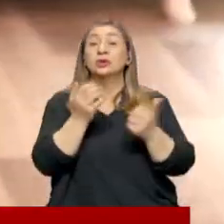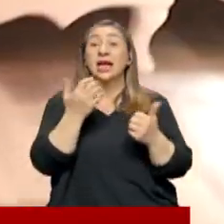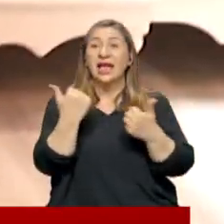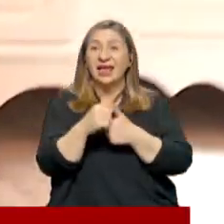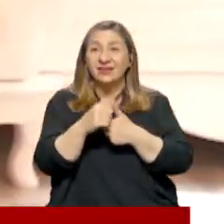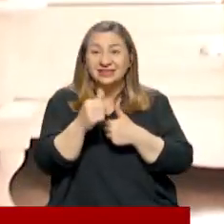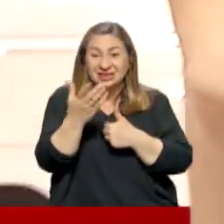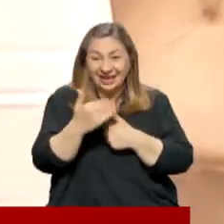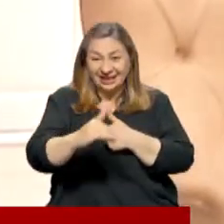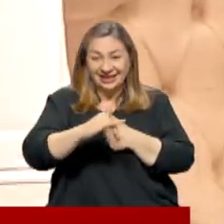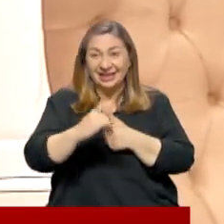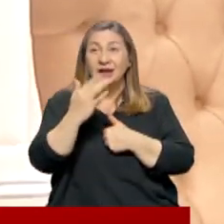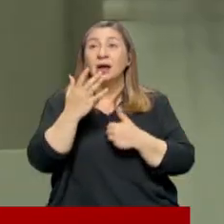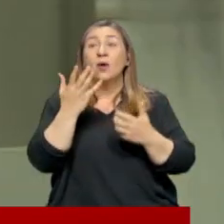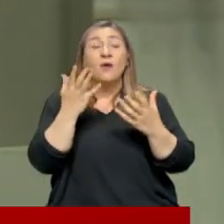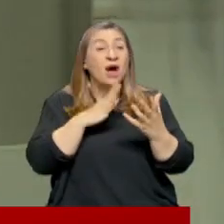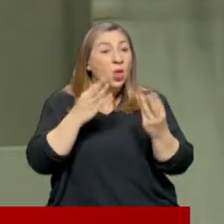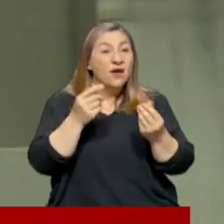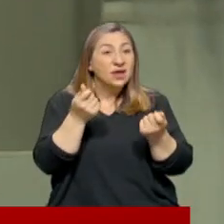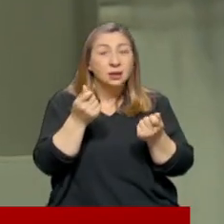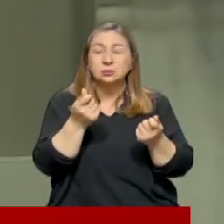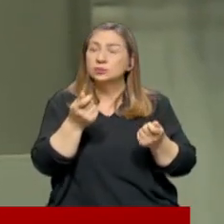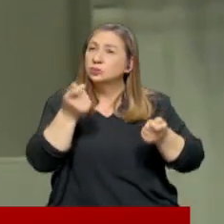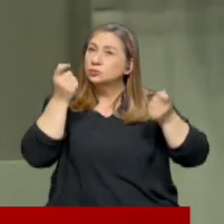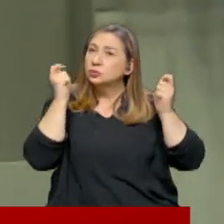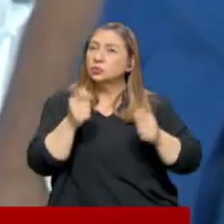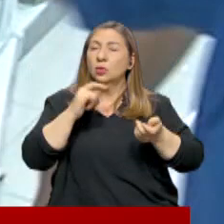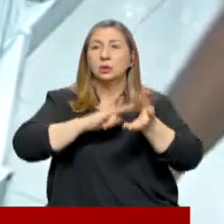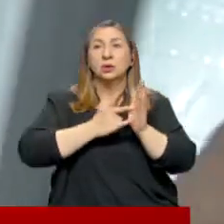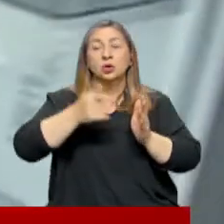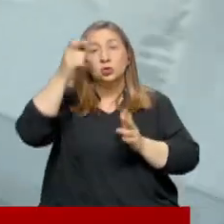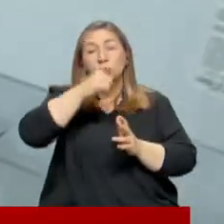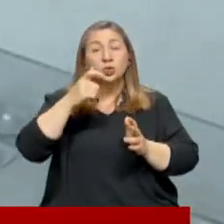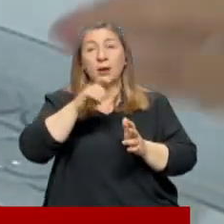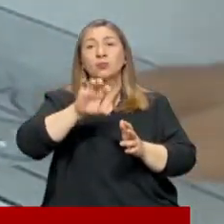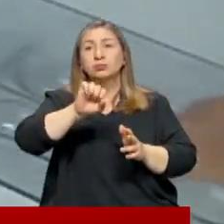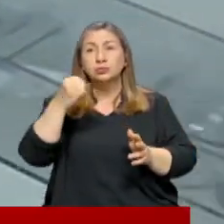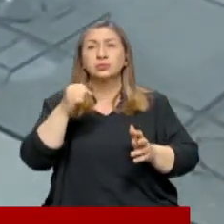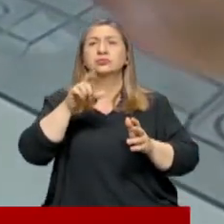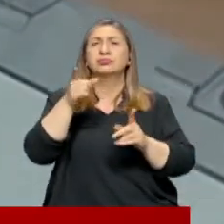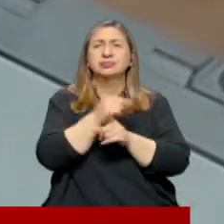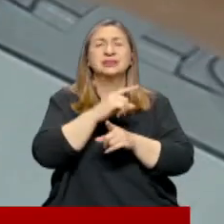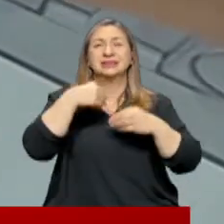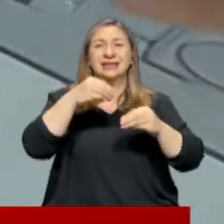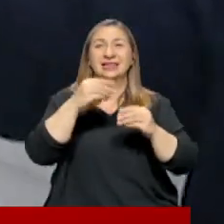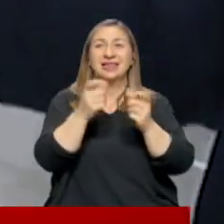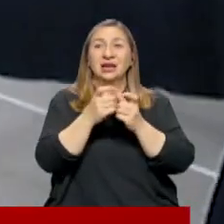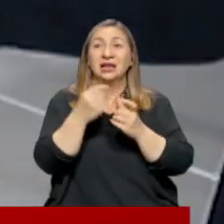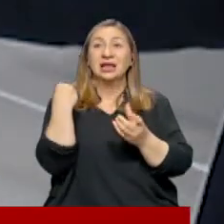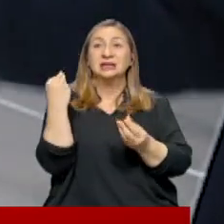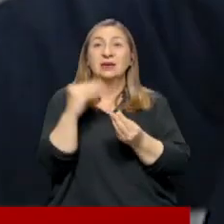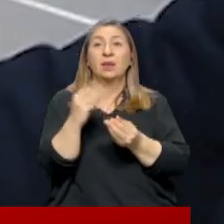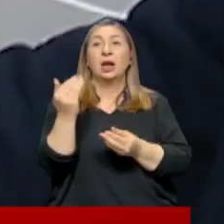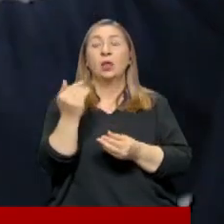de evlilik hazırlığındaki çiftler mevcut fiyatlarla bile zor baş ederken Türkiye Beyaz Eşya Sanayicileri Derneği yeni zamların